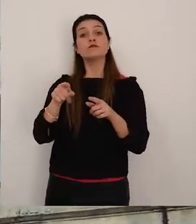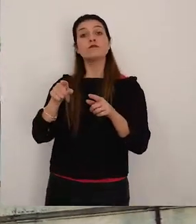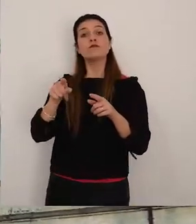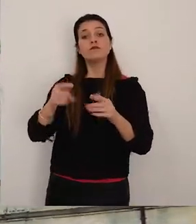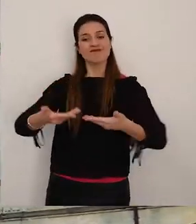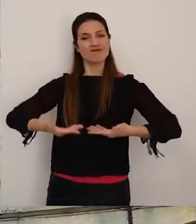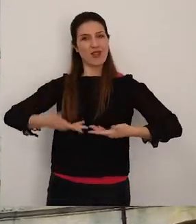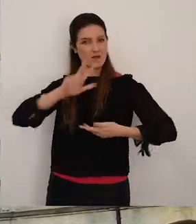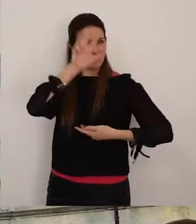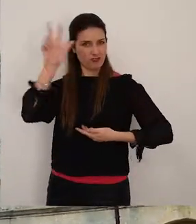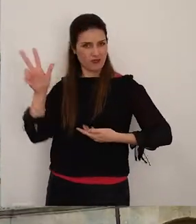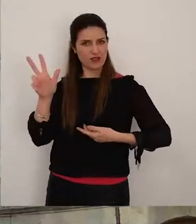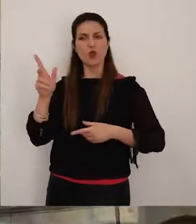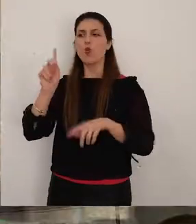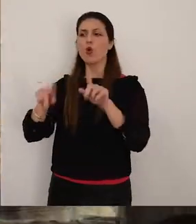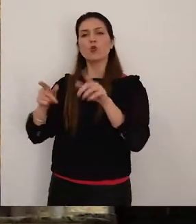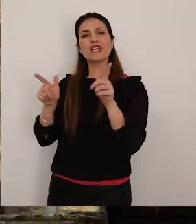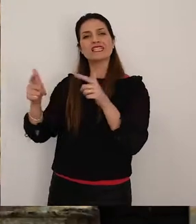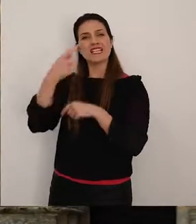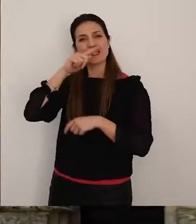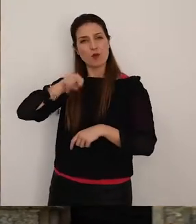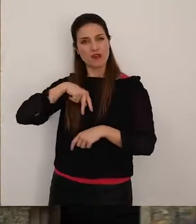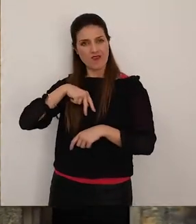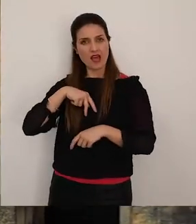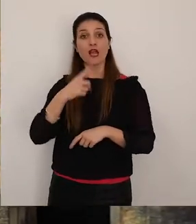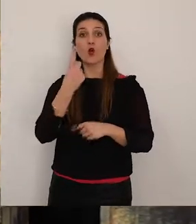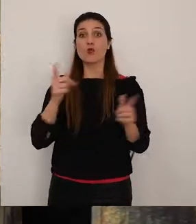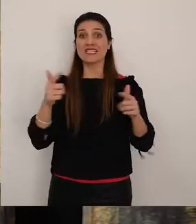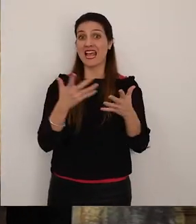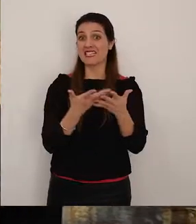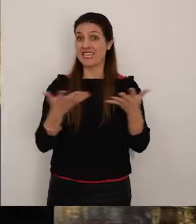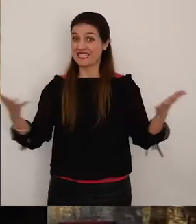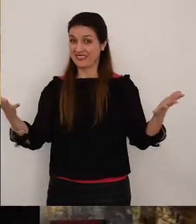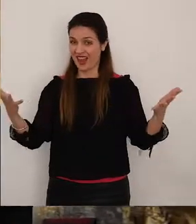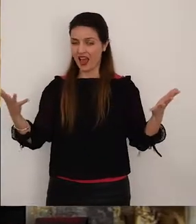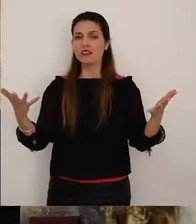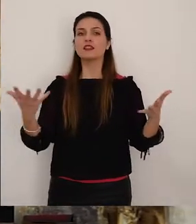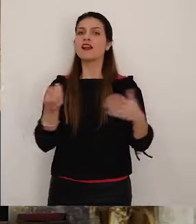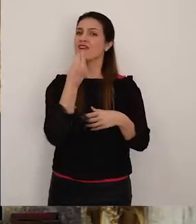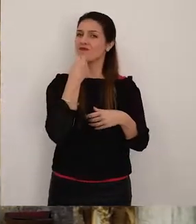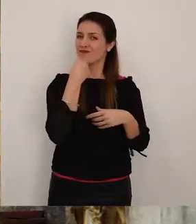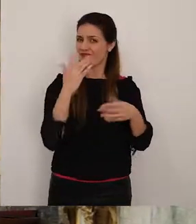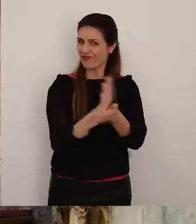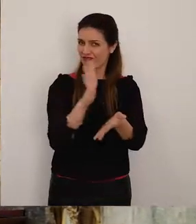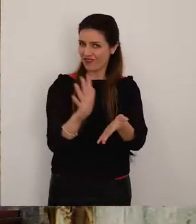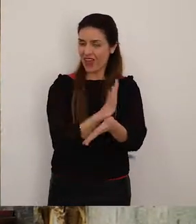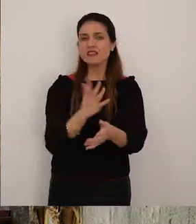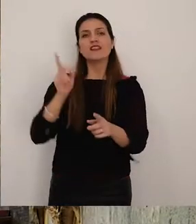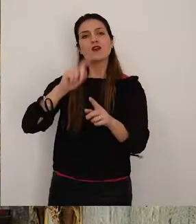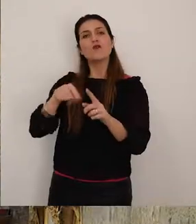principesca, alcune stanze private, la grande sala comune per i banchetti e l'armeria.